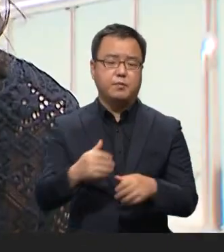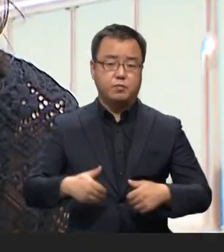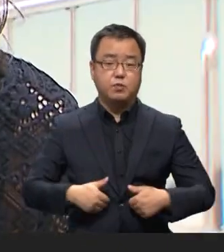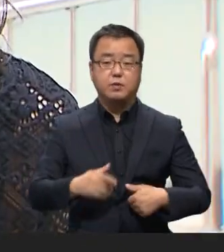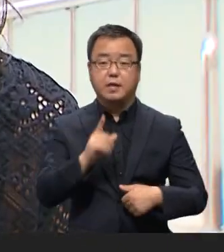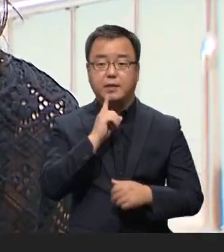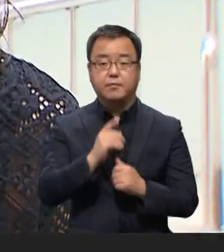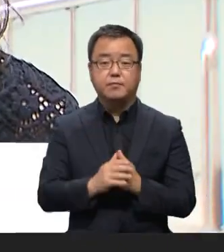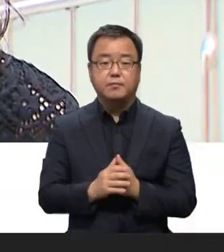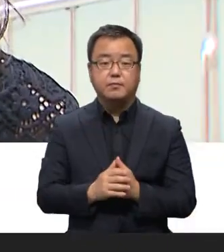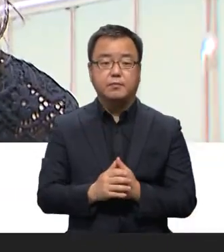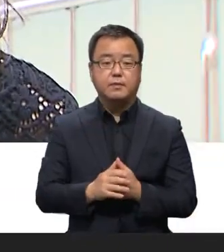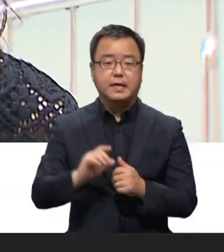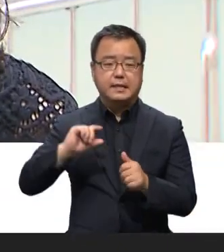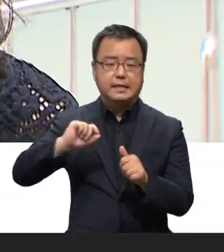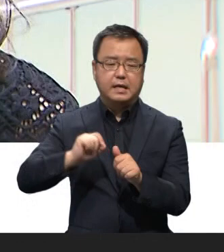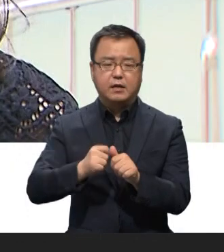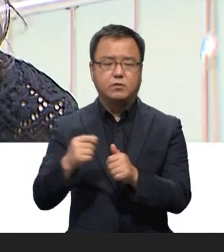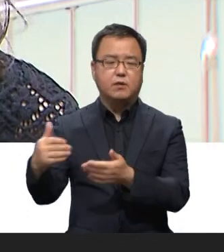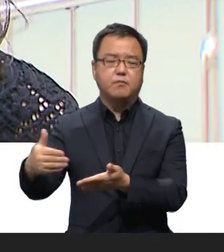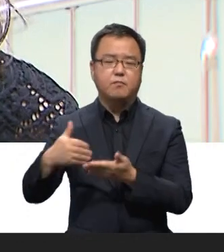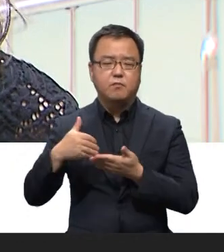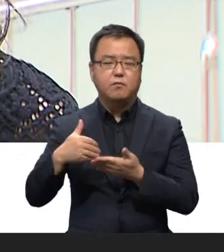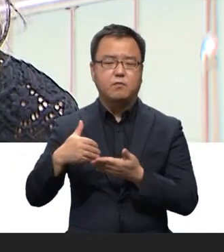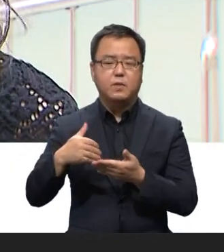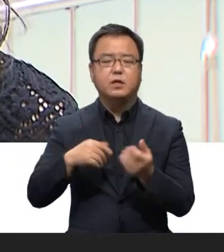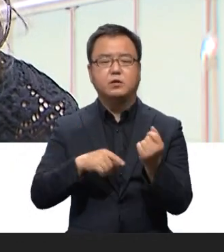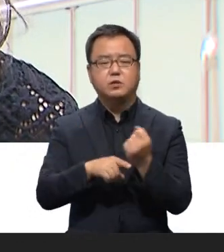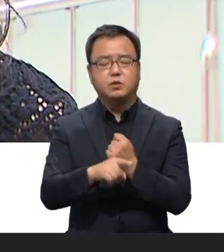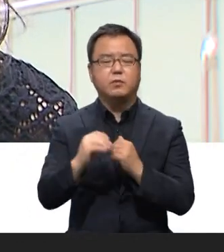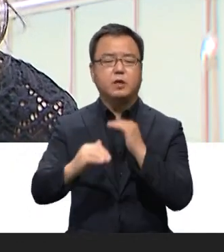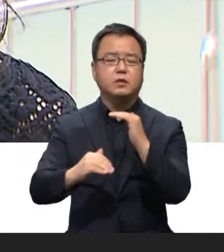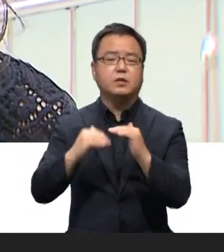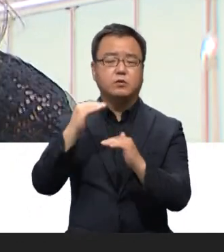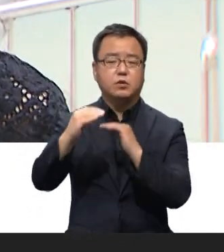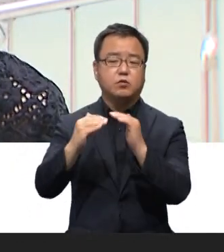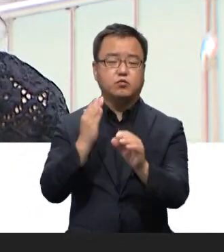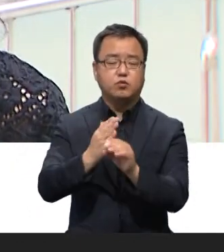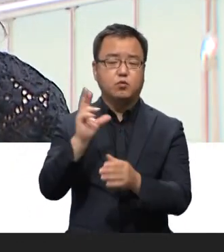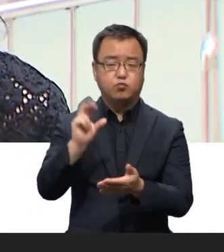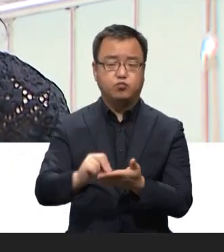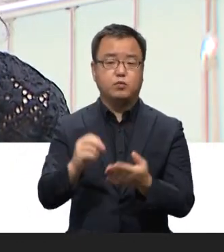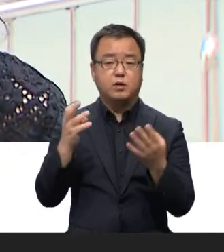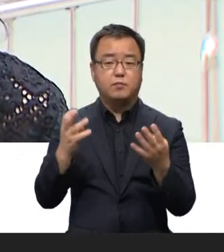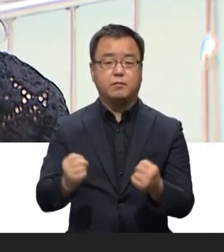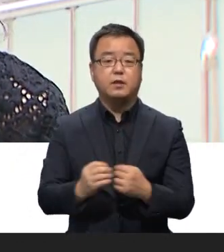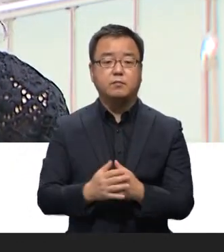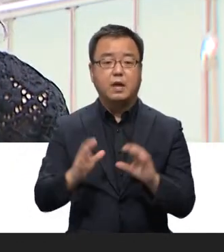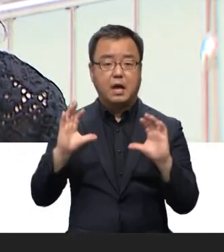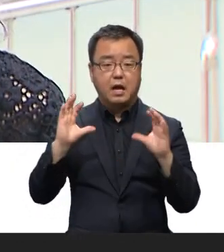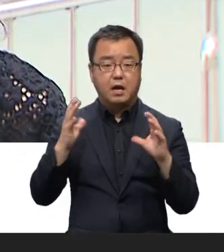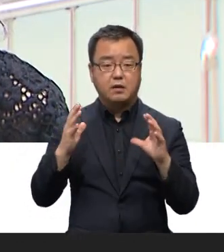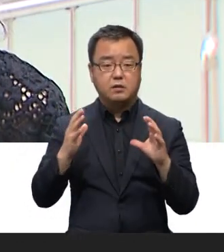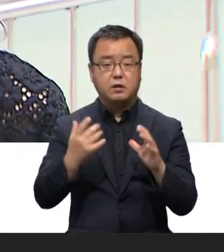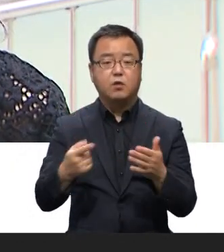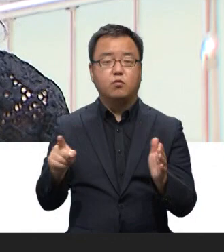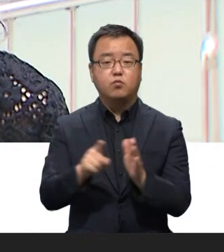강제로 밀고 들어 왔기 때문에 절차적 측면에서 문제가 많다고 생각합니다 아이들을 위한 일이면